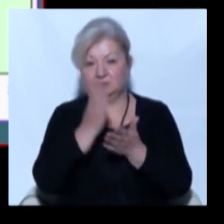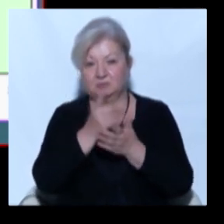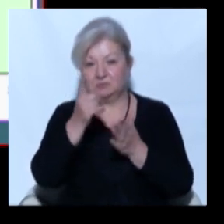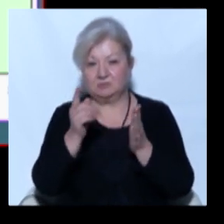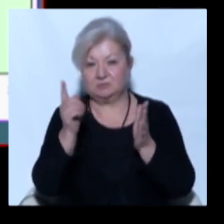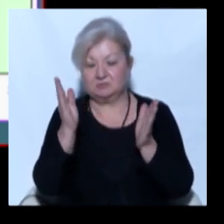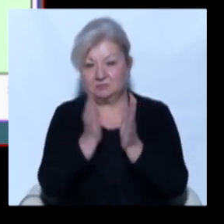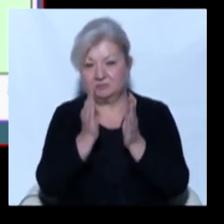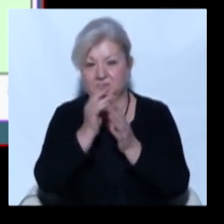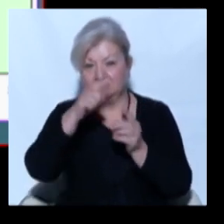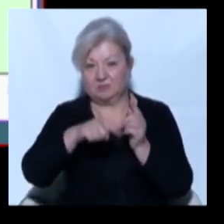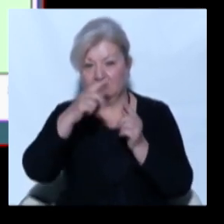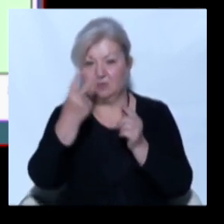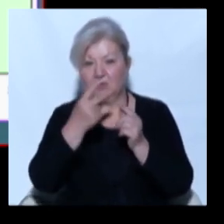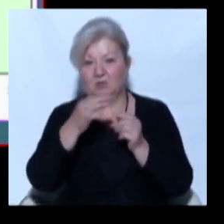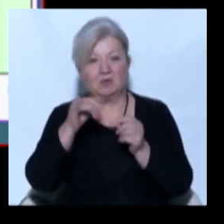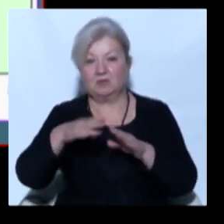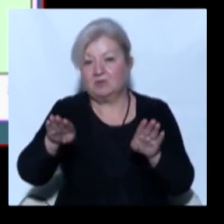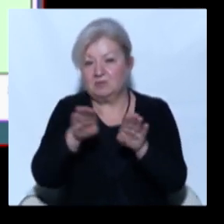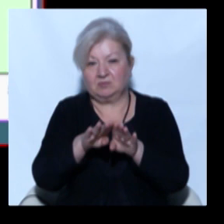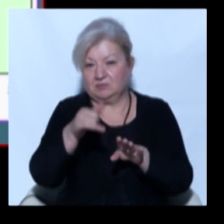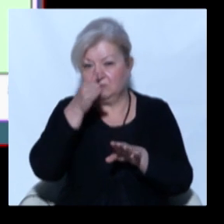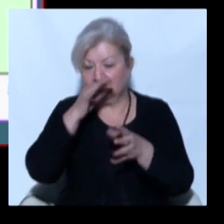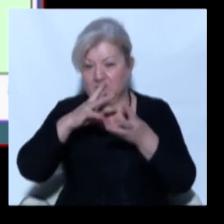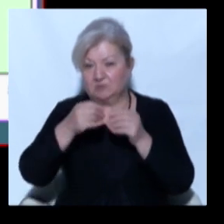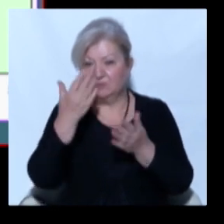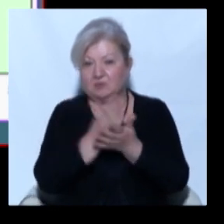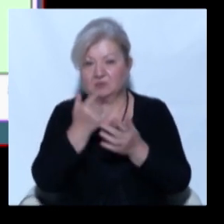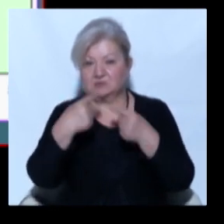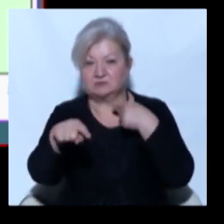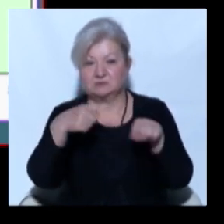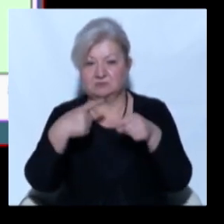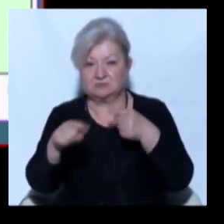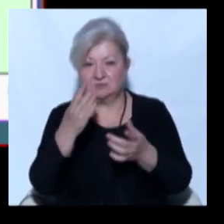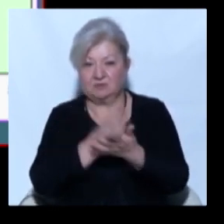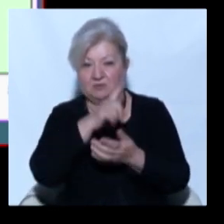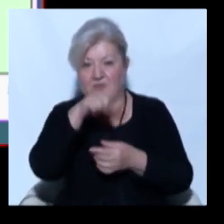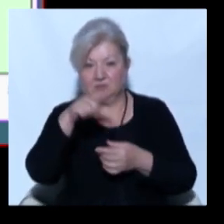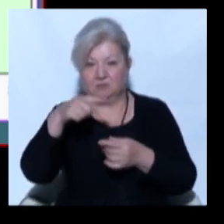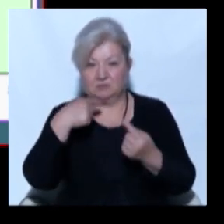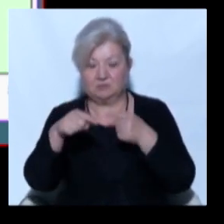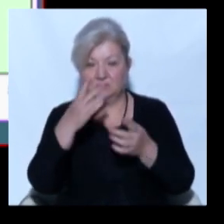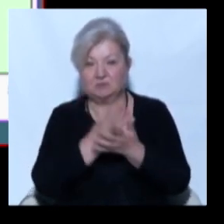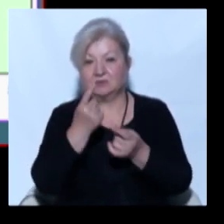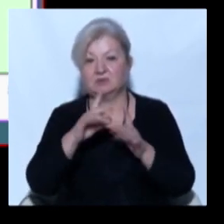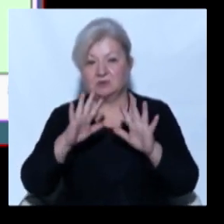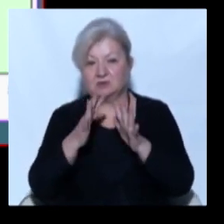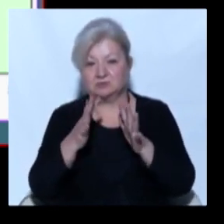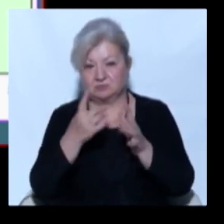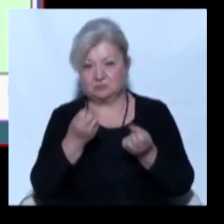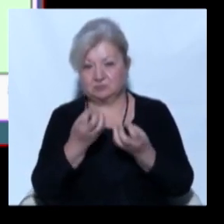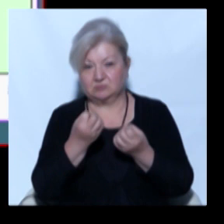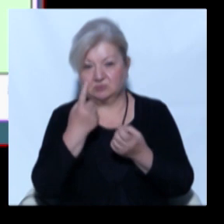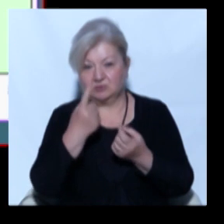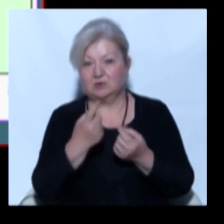ეს რეზულტირებული რხევა უკვე აღარ გაბათილდა, ხო მათი სხვაობა მივიღეთ და ერთი